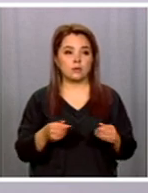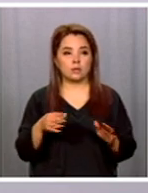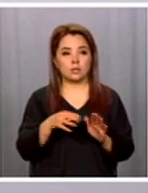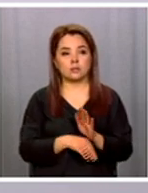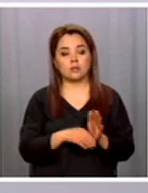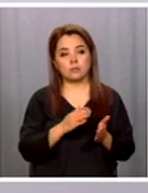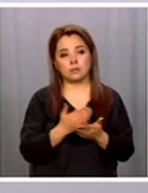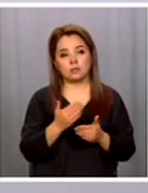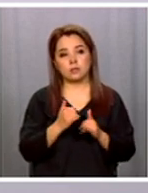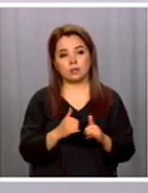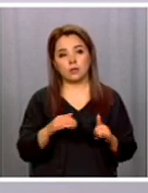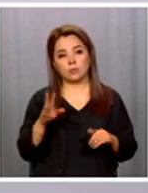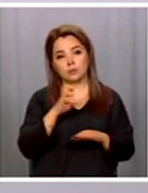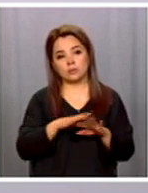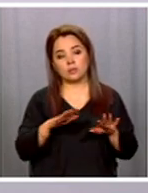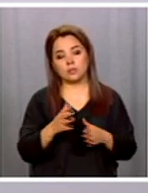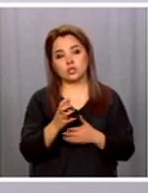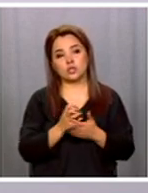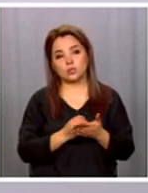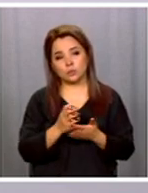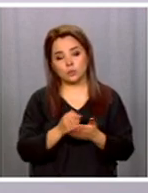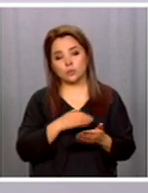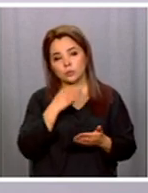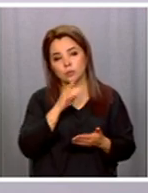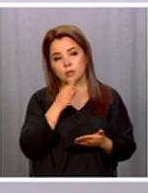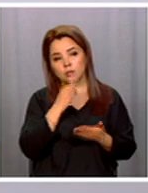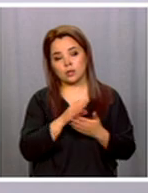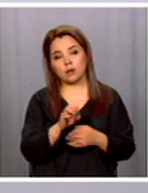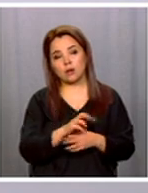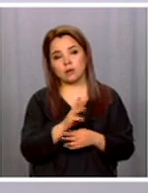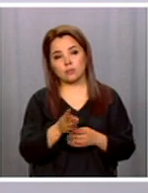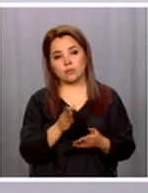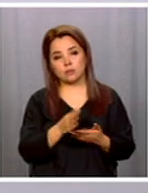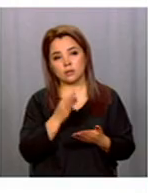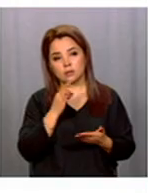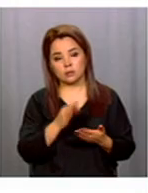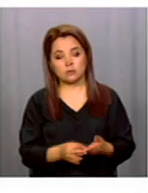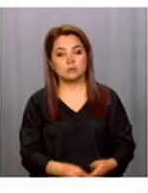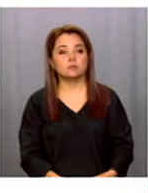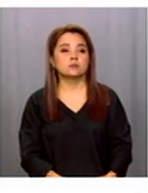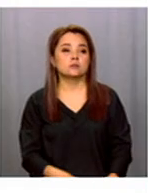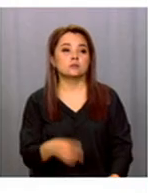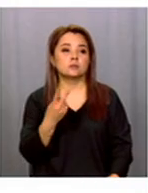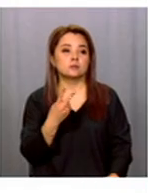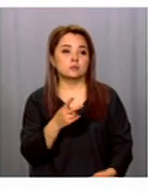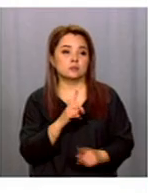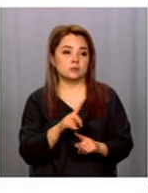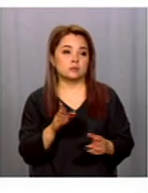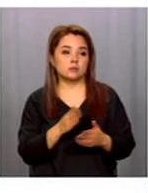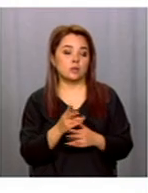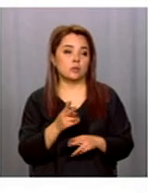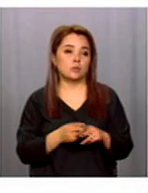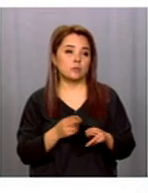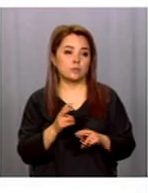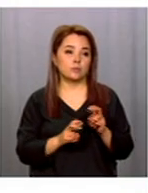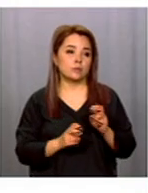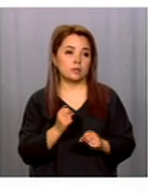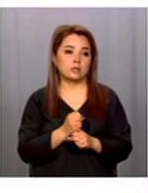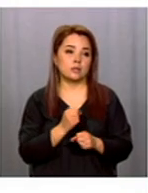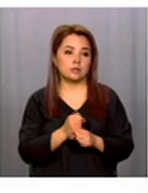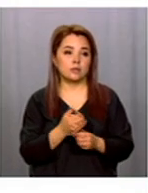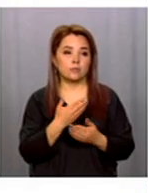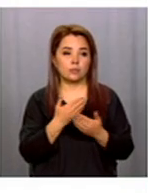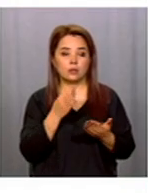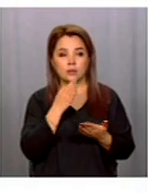Ал дамушы елдерде ресурстармен жеткілікті қамтамасыз етілген. Екінші ерекшелік өндірісте металлургиялық өңдеудің ақырғы